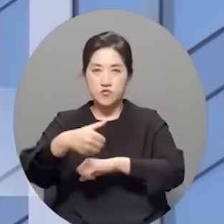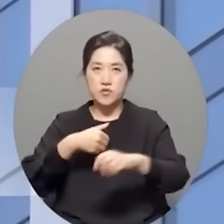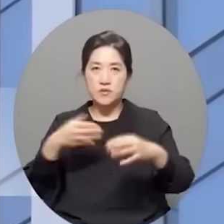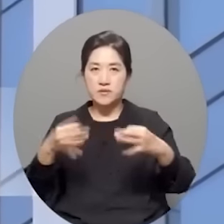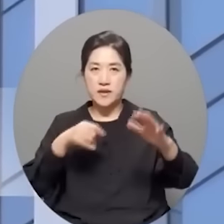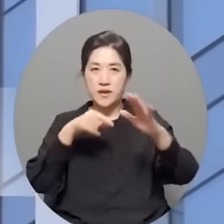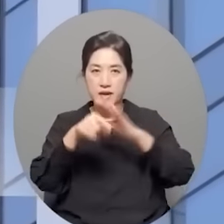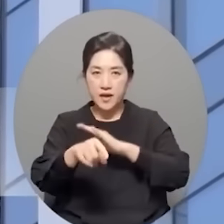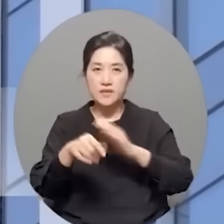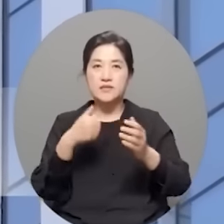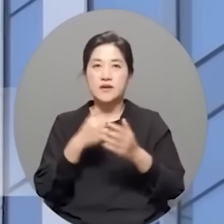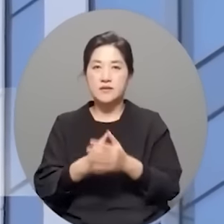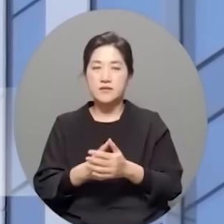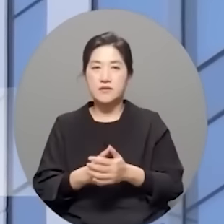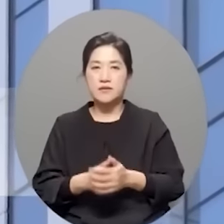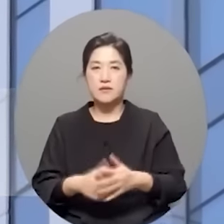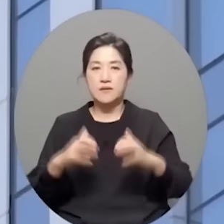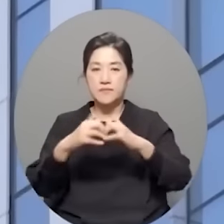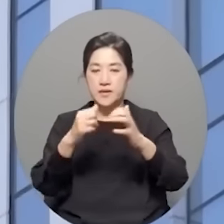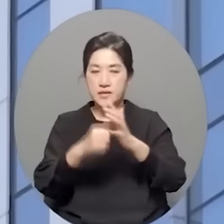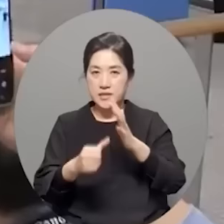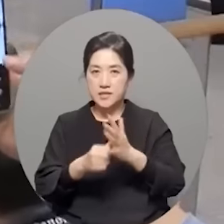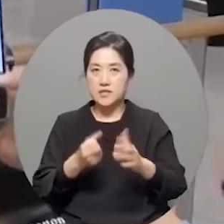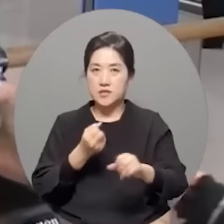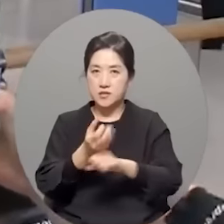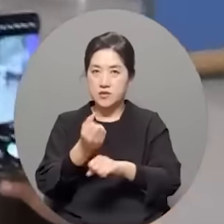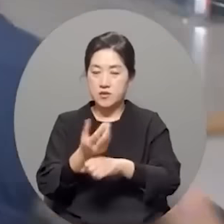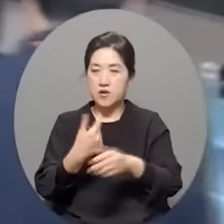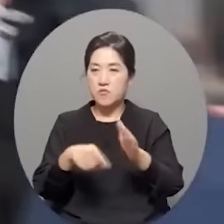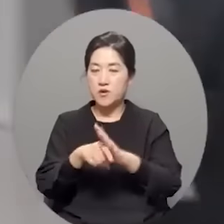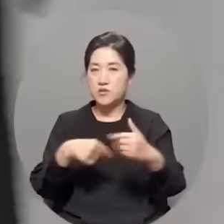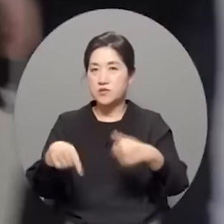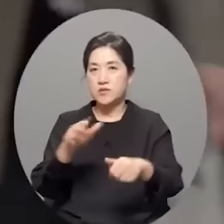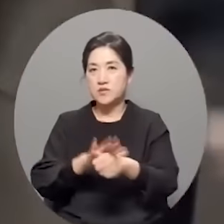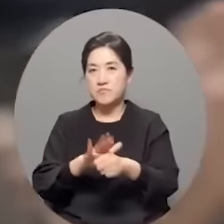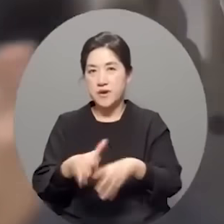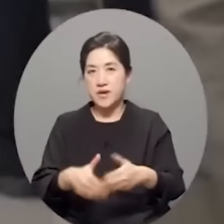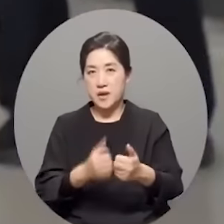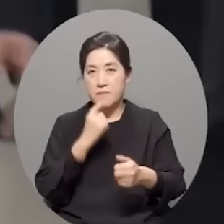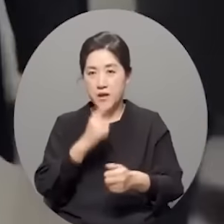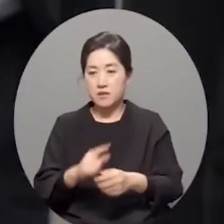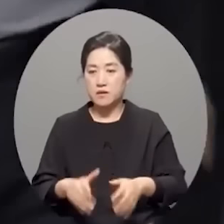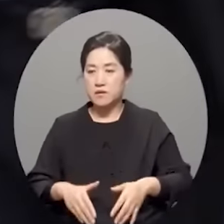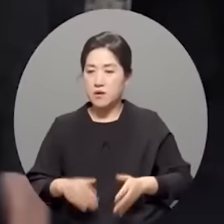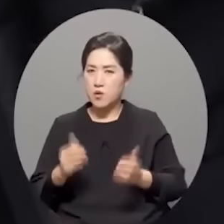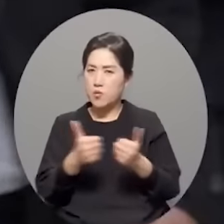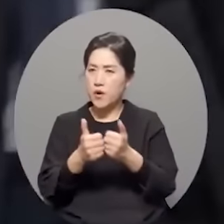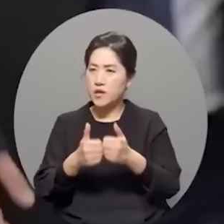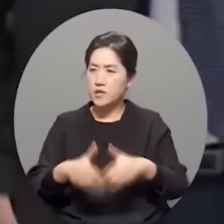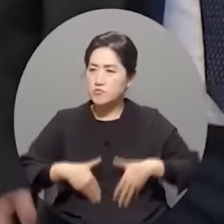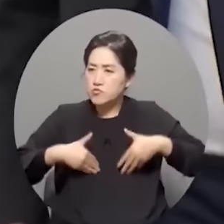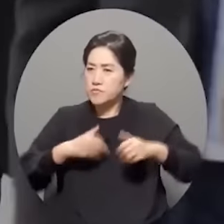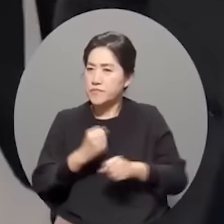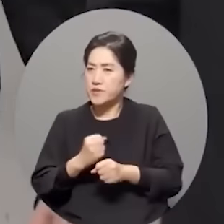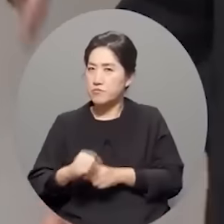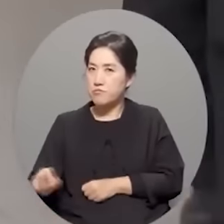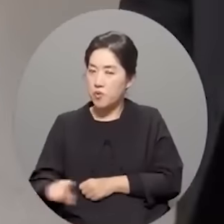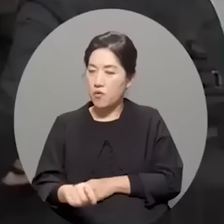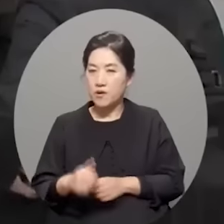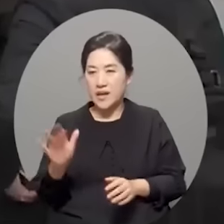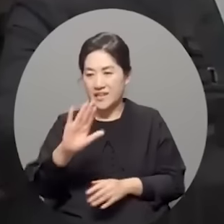금융 지원 방안을 협의할 것이라고도 덧붙였습니다 급조 회의 논란이 이어지자 구체적인 일정을 이따라